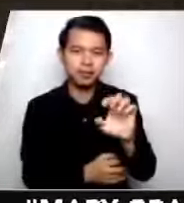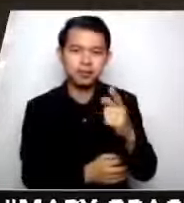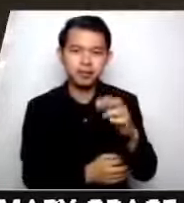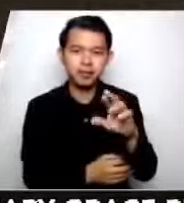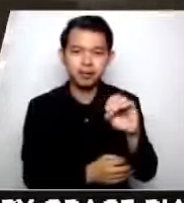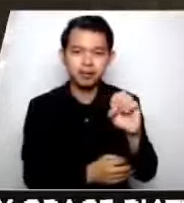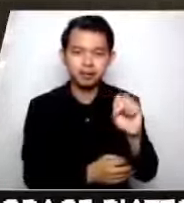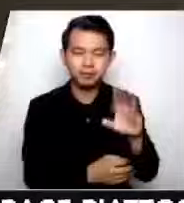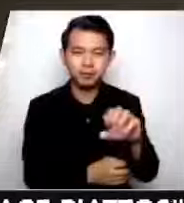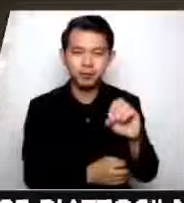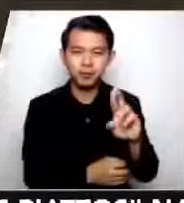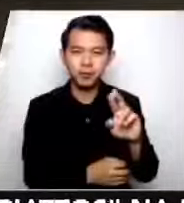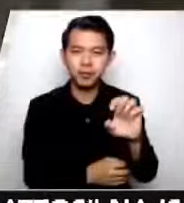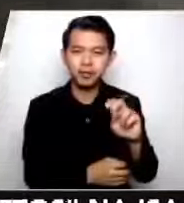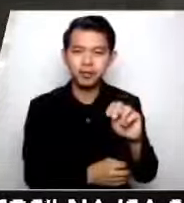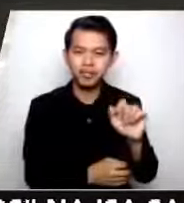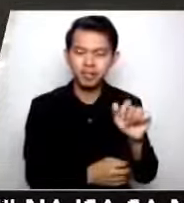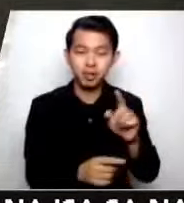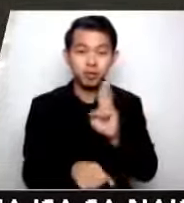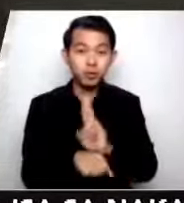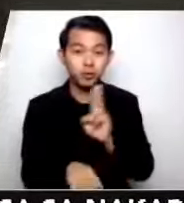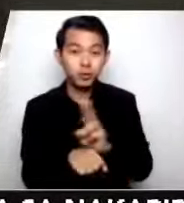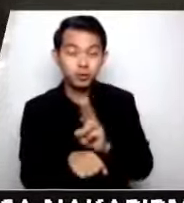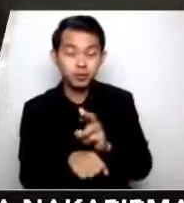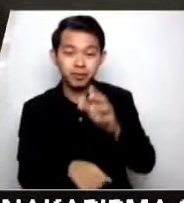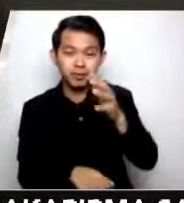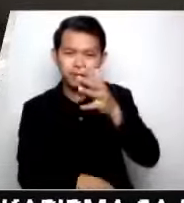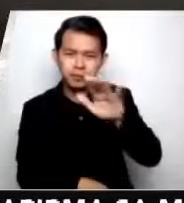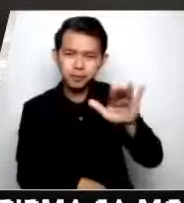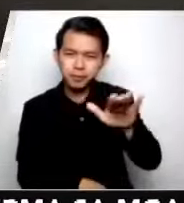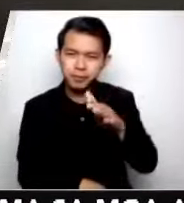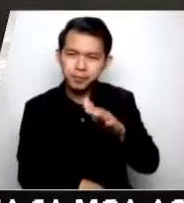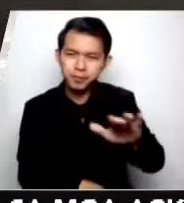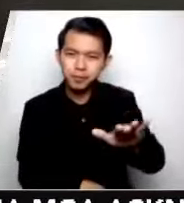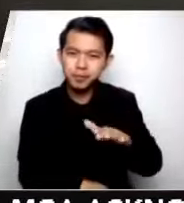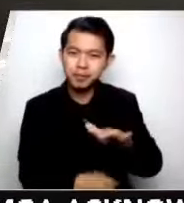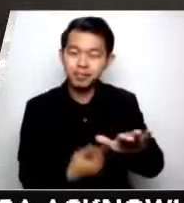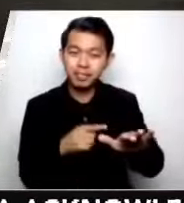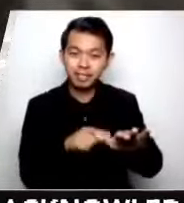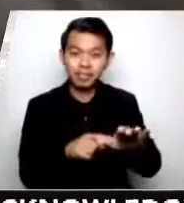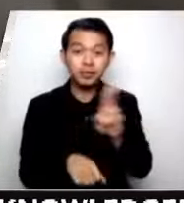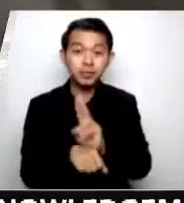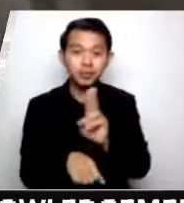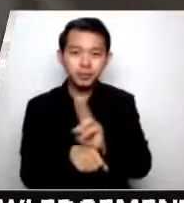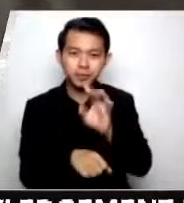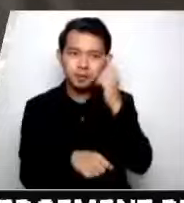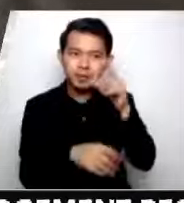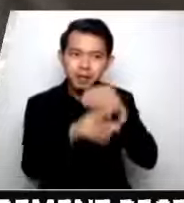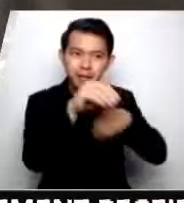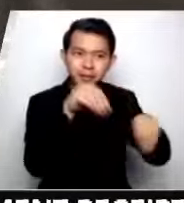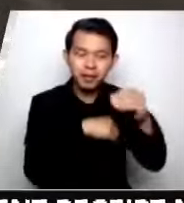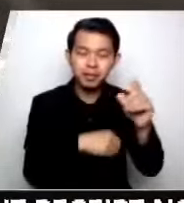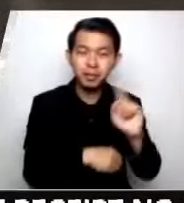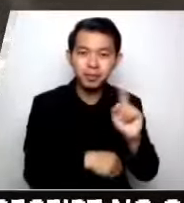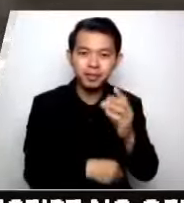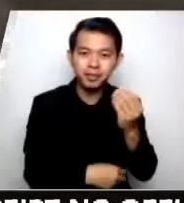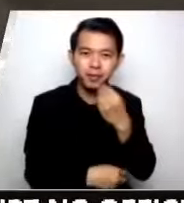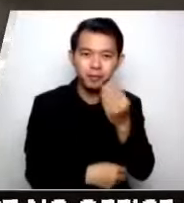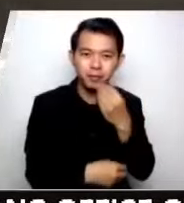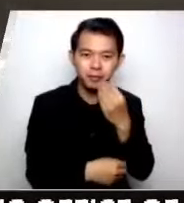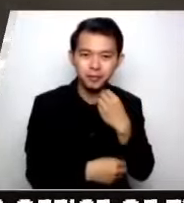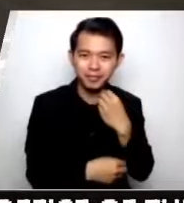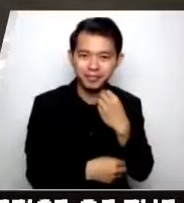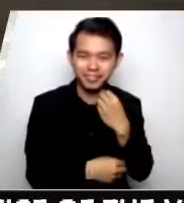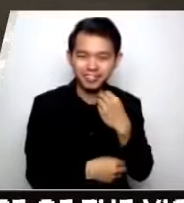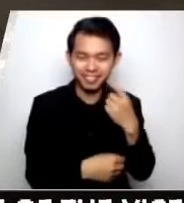Pero ang dahon, kanya palang datong. As in, perang pambayad kapalit ng sweet treat mula sa mga